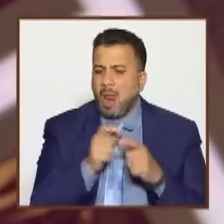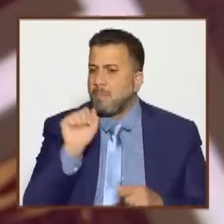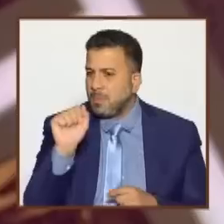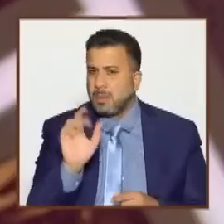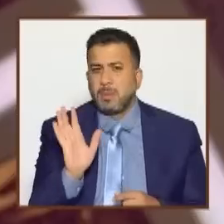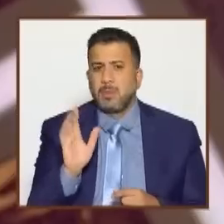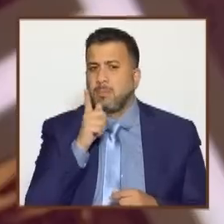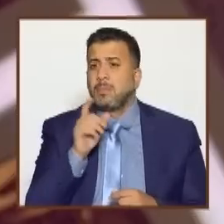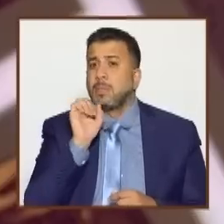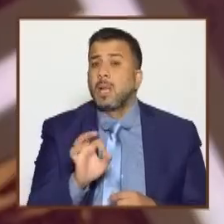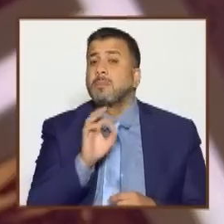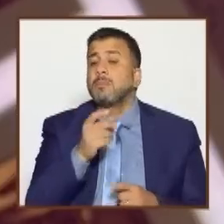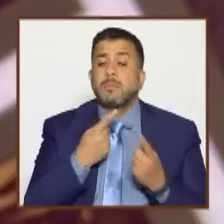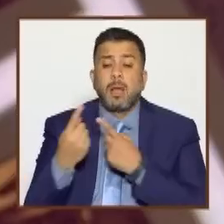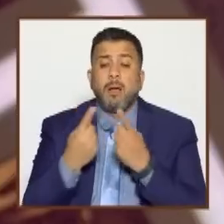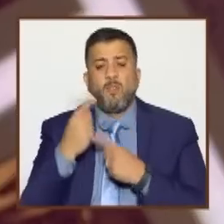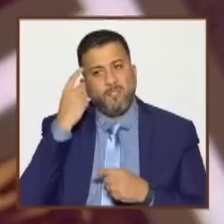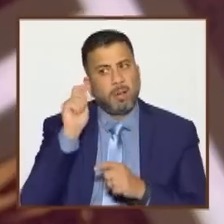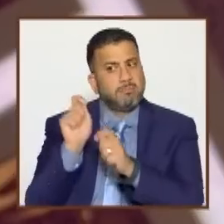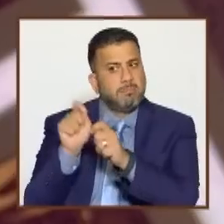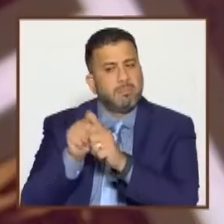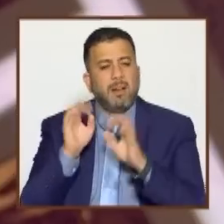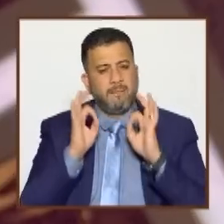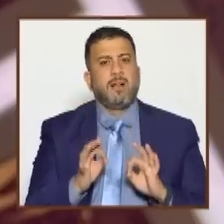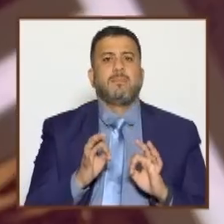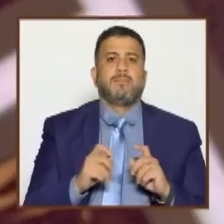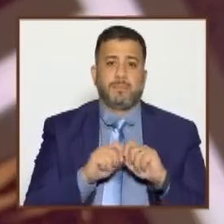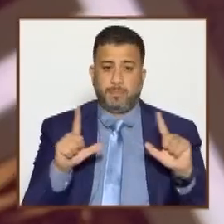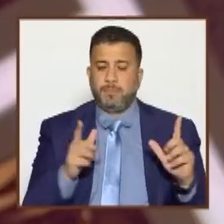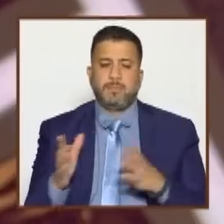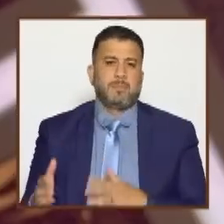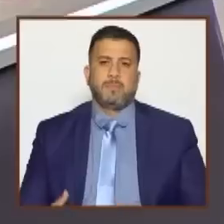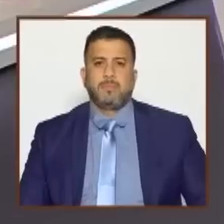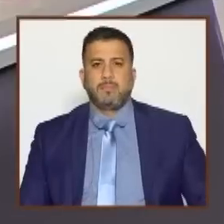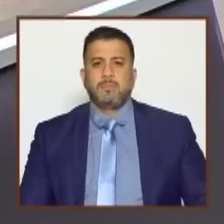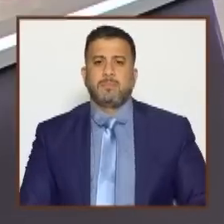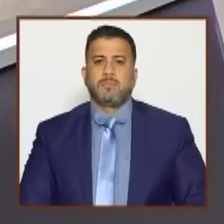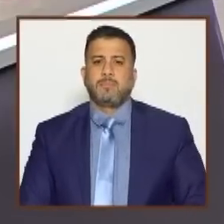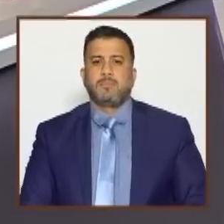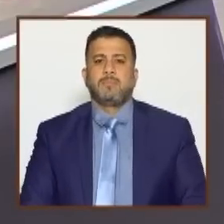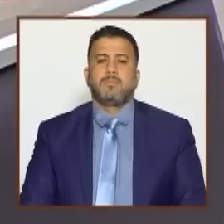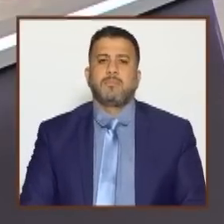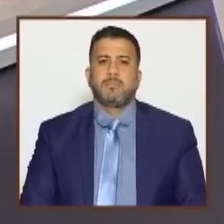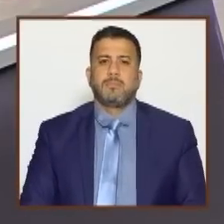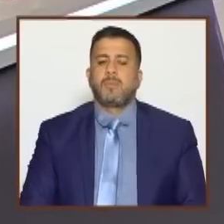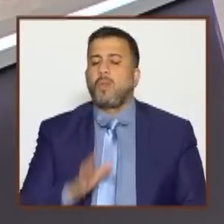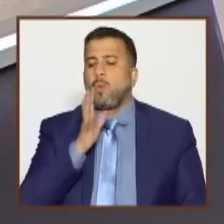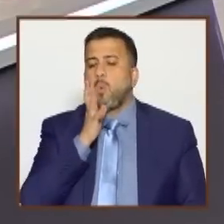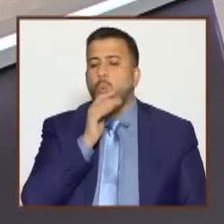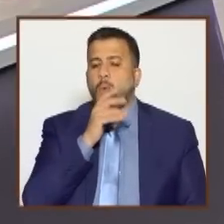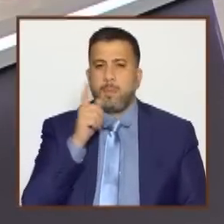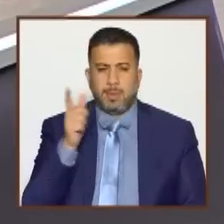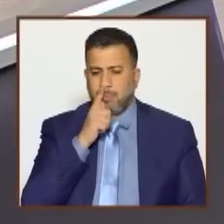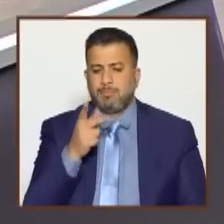ها. فتتعامل معه بمثل هذه الجدية. بارك الله فيك يا أبا خالد. أبو خالد من عمان يقول